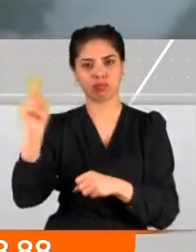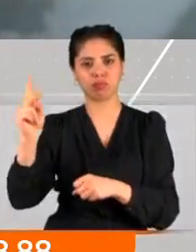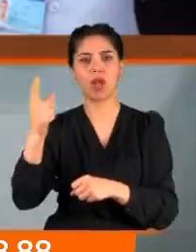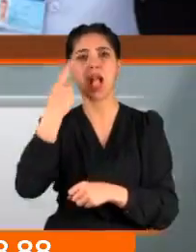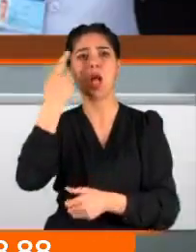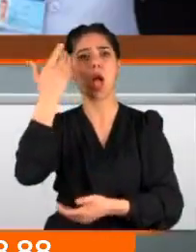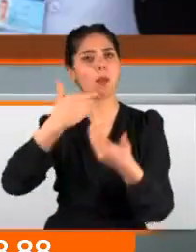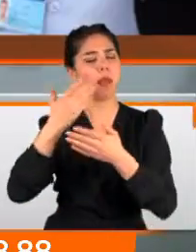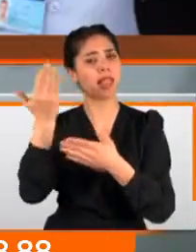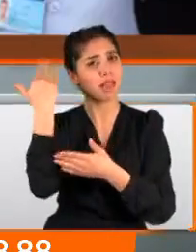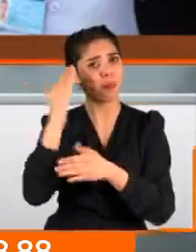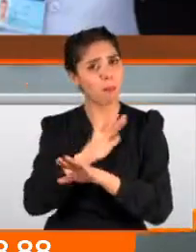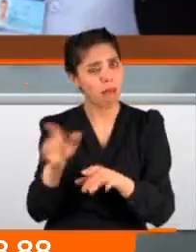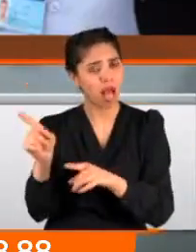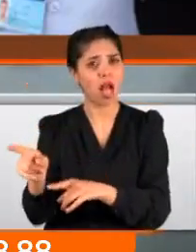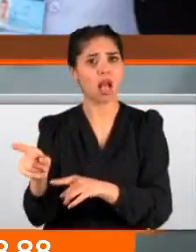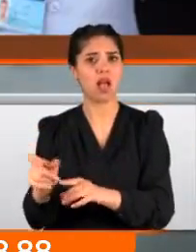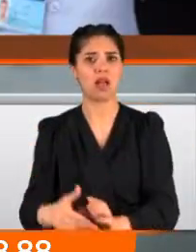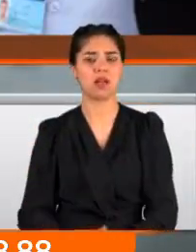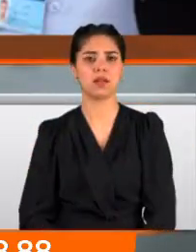de olmuştu.